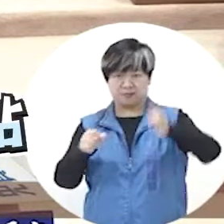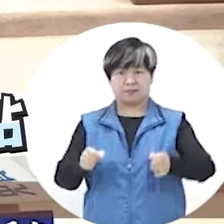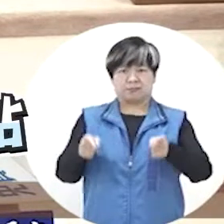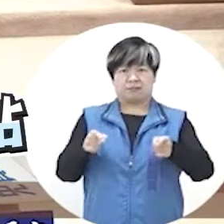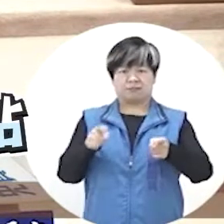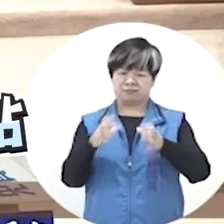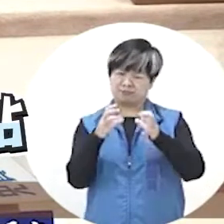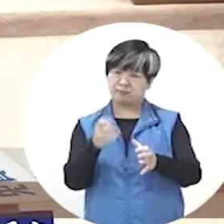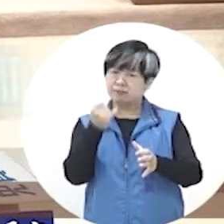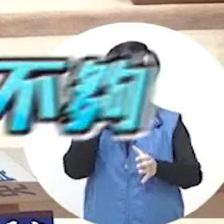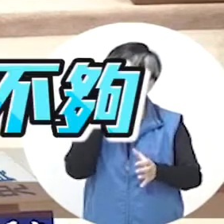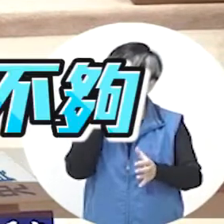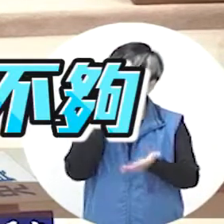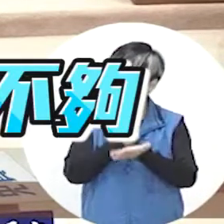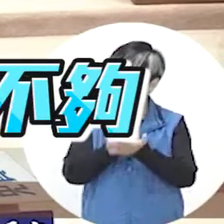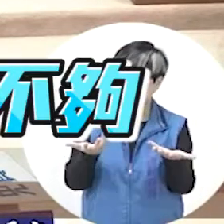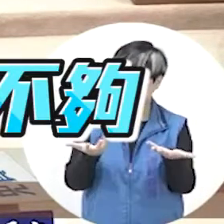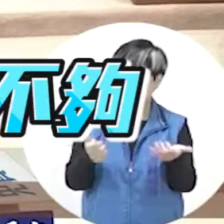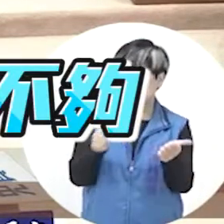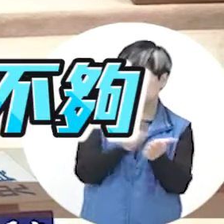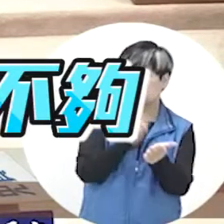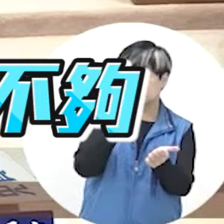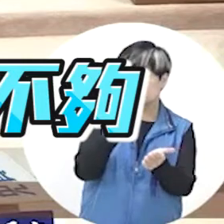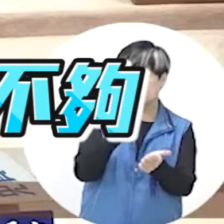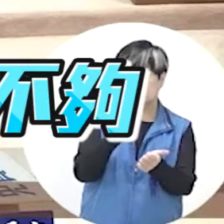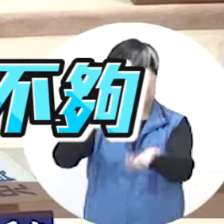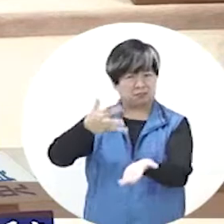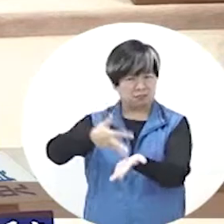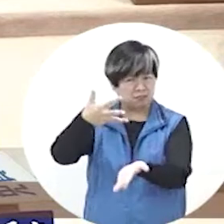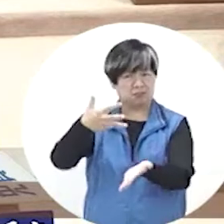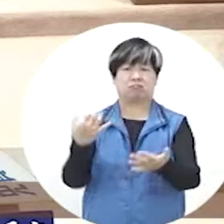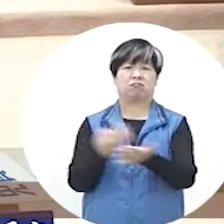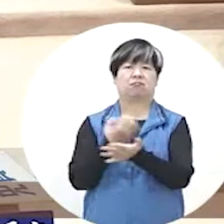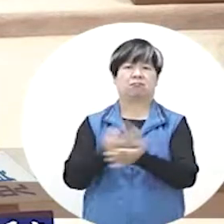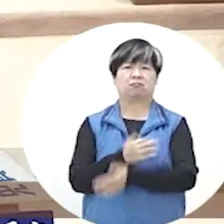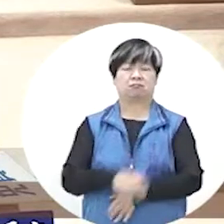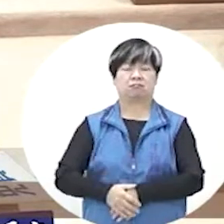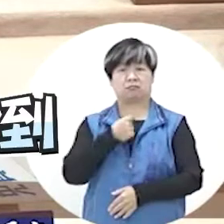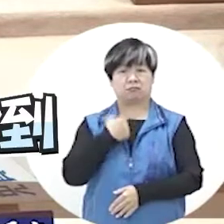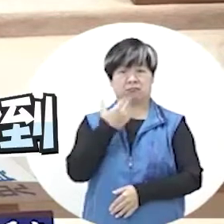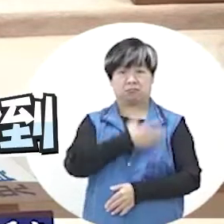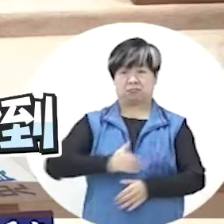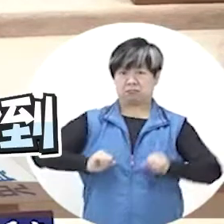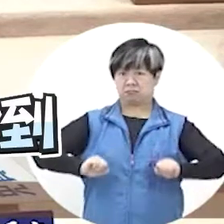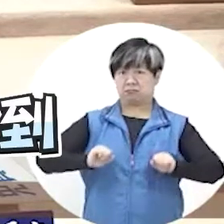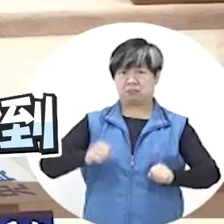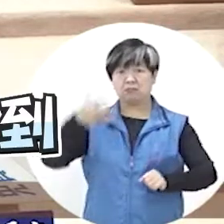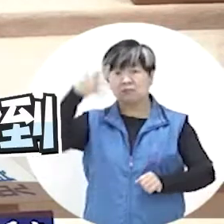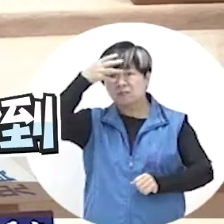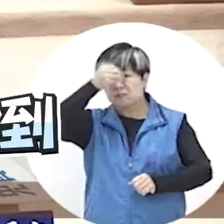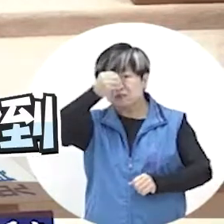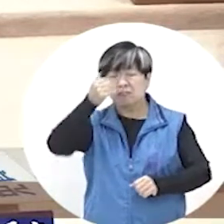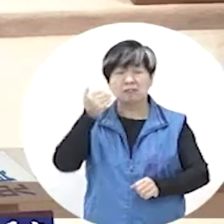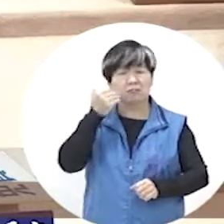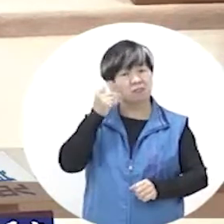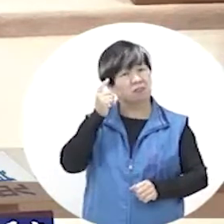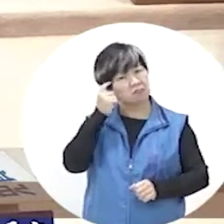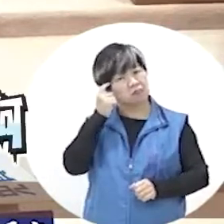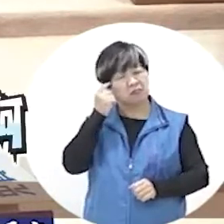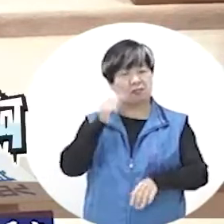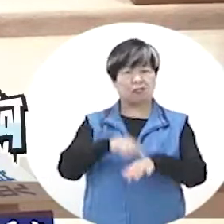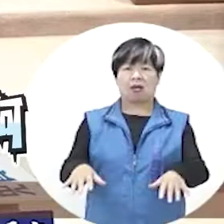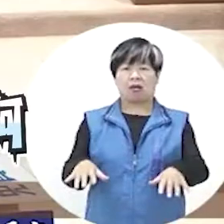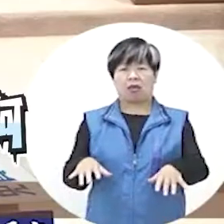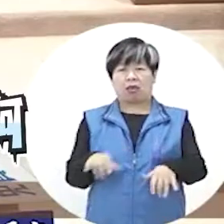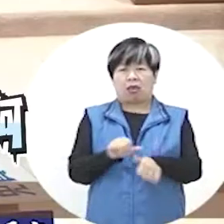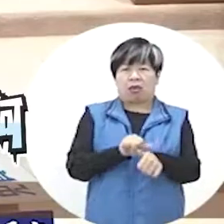没有办法做到这些点？我觉得光靠八堂课其实是不够。以身体健康来讲的话，长辈如果他真的有感觉到手不麻了啊，或者